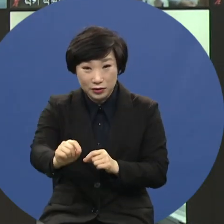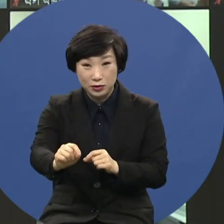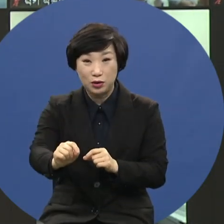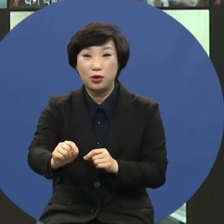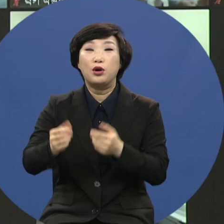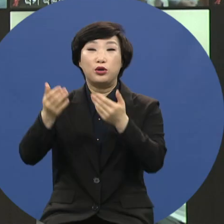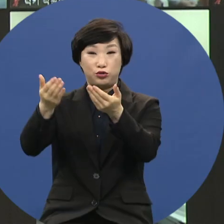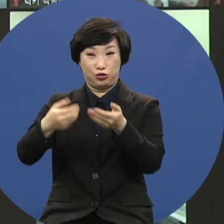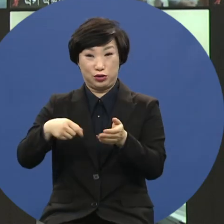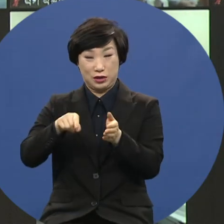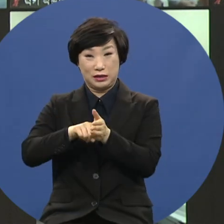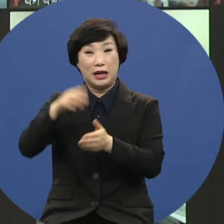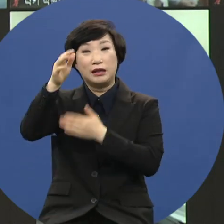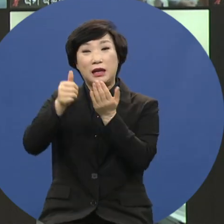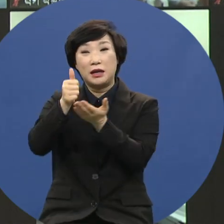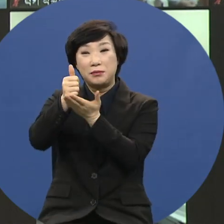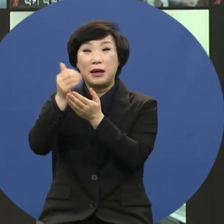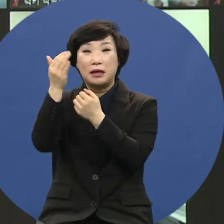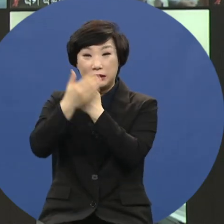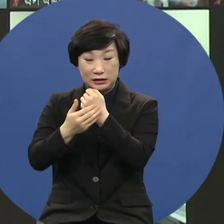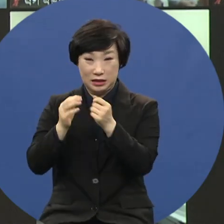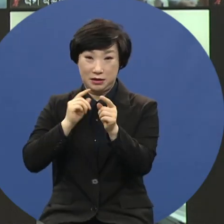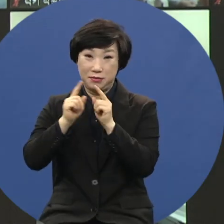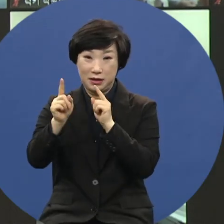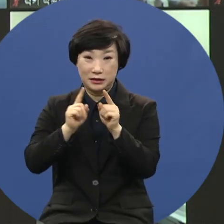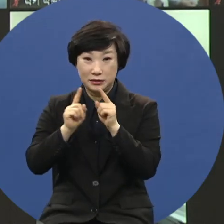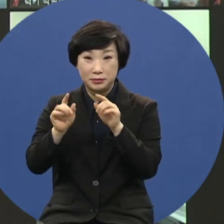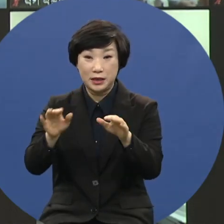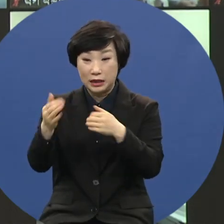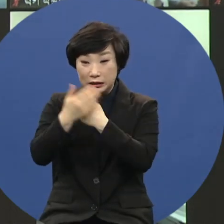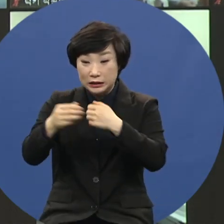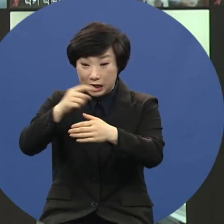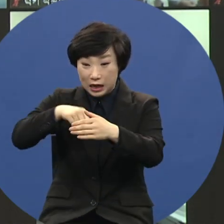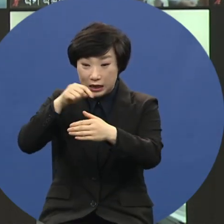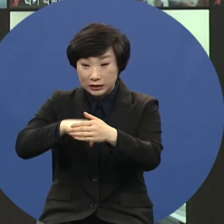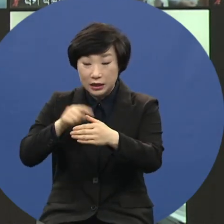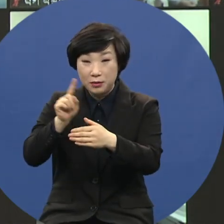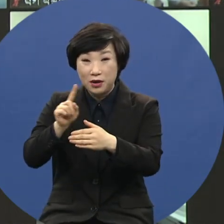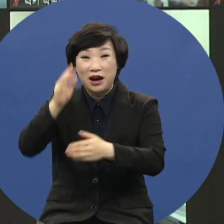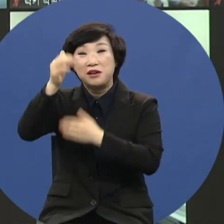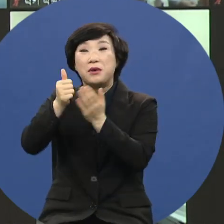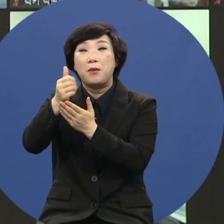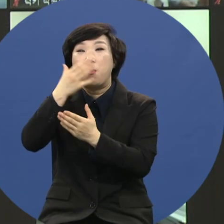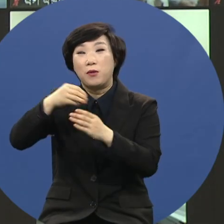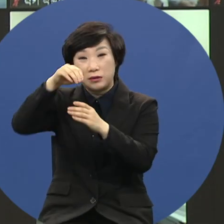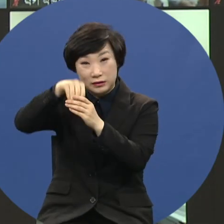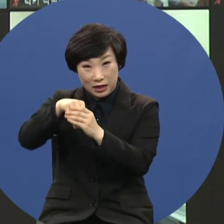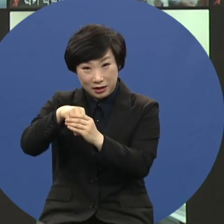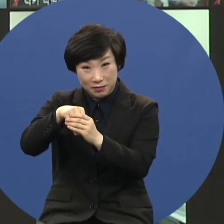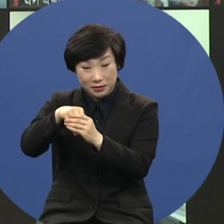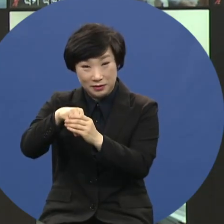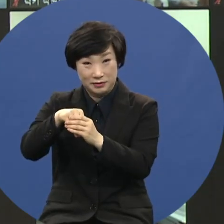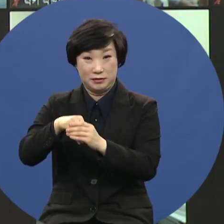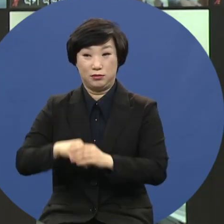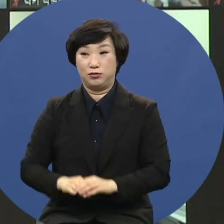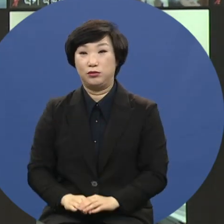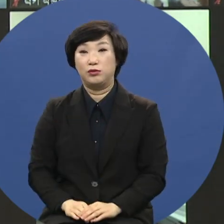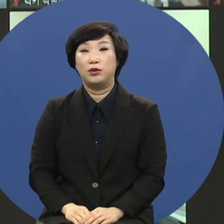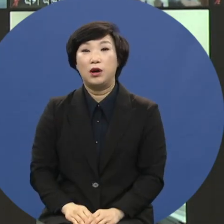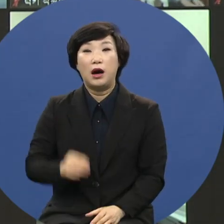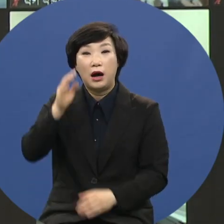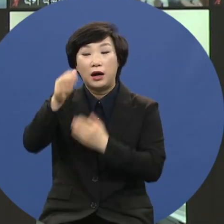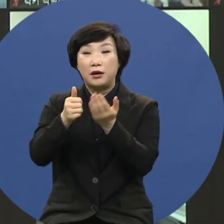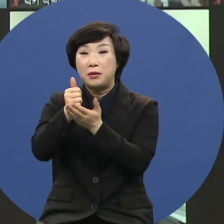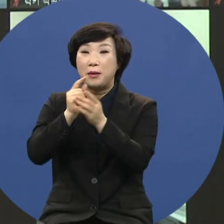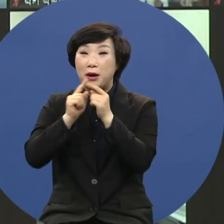영원토록 주시려는 은혜의 말씀, 은혜 속에는 그 복이 담겨 있는데, 근데 그 말씀에